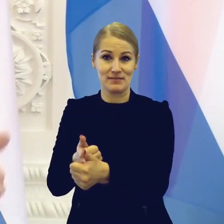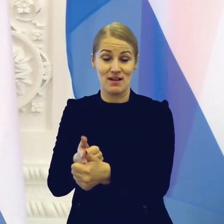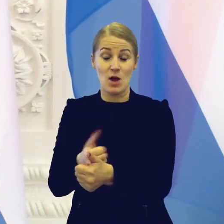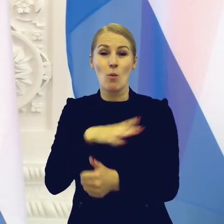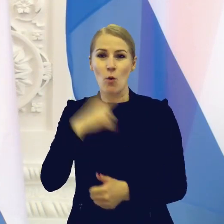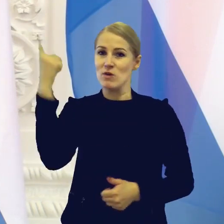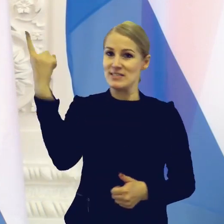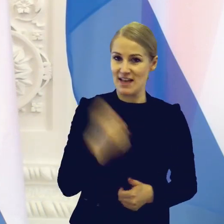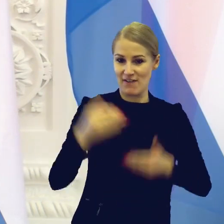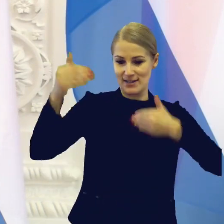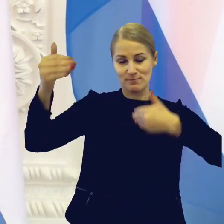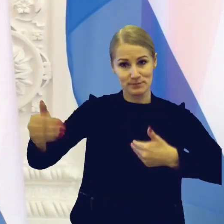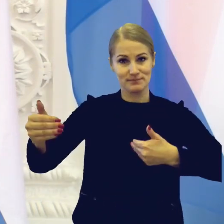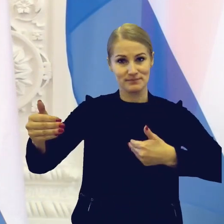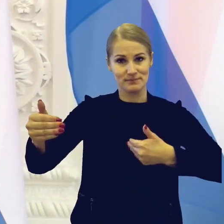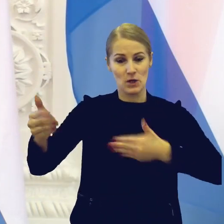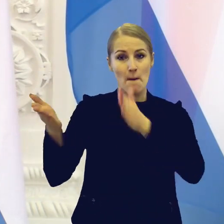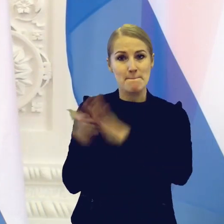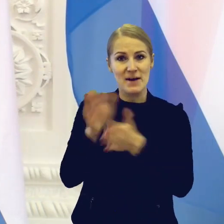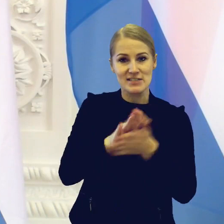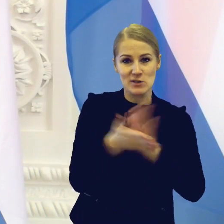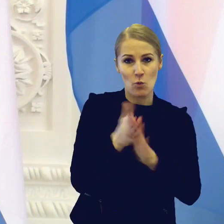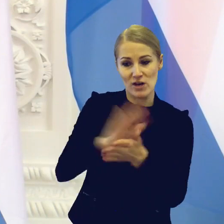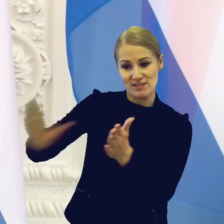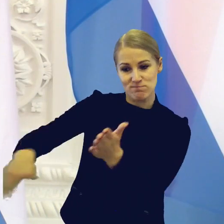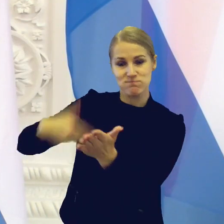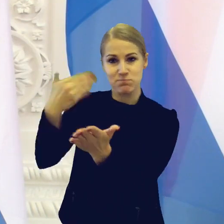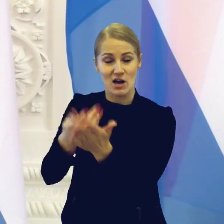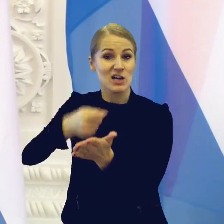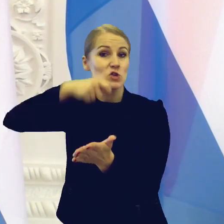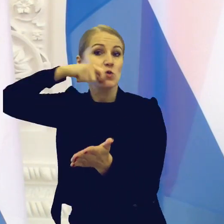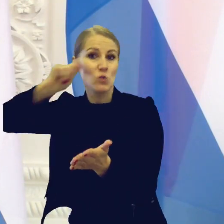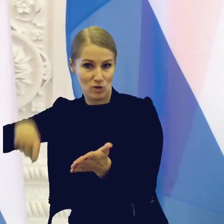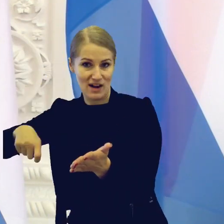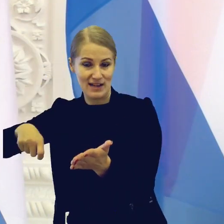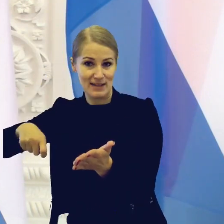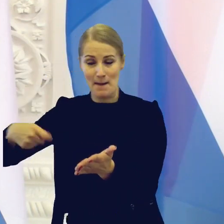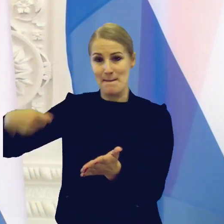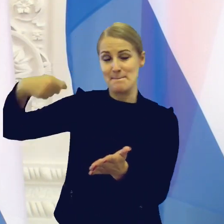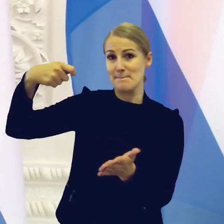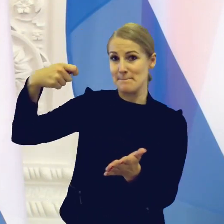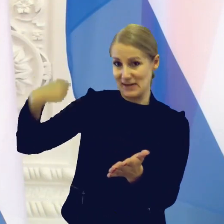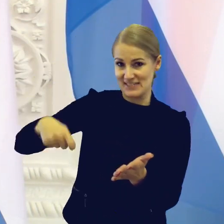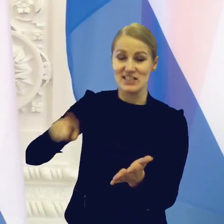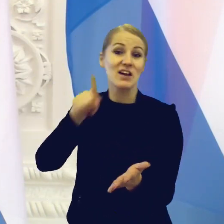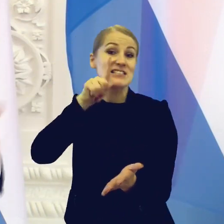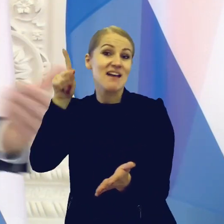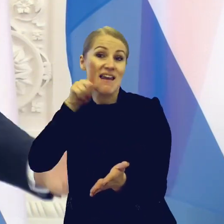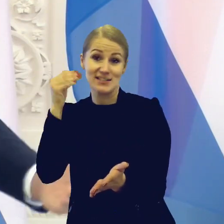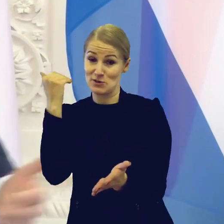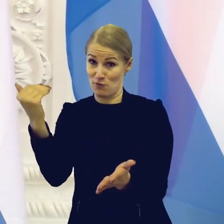savaitę sureaguoti į tą paraišką pateiktą Ukrainos prezidento Volodymyro